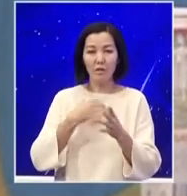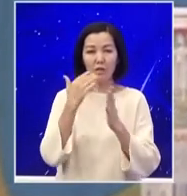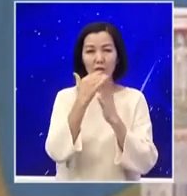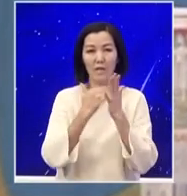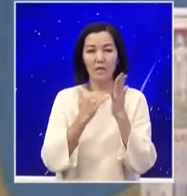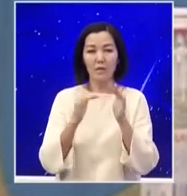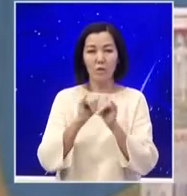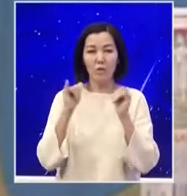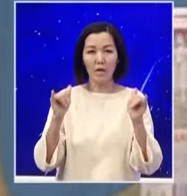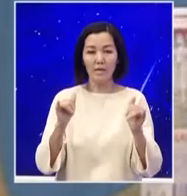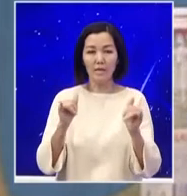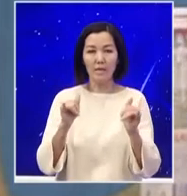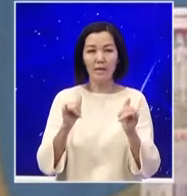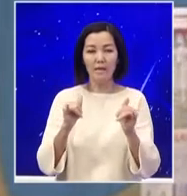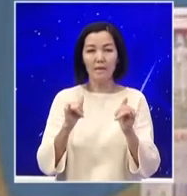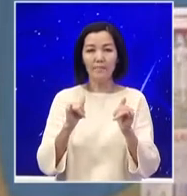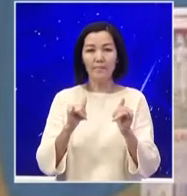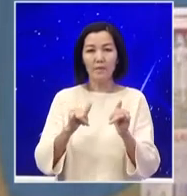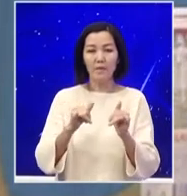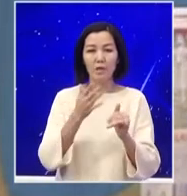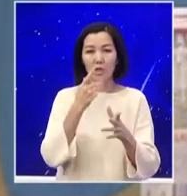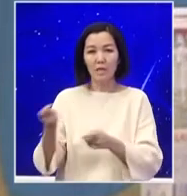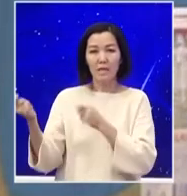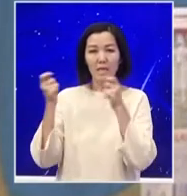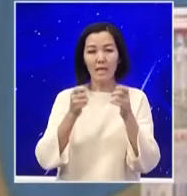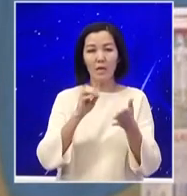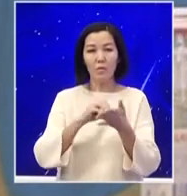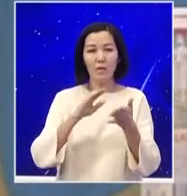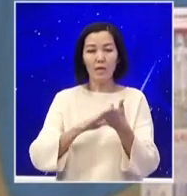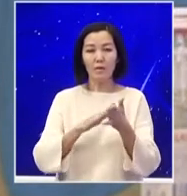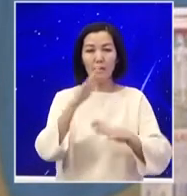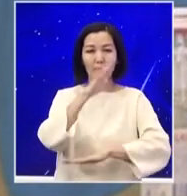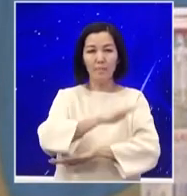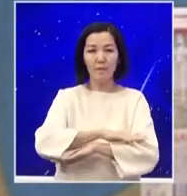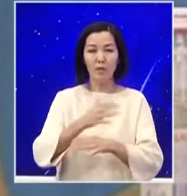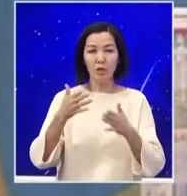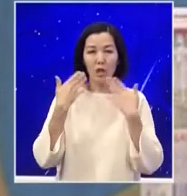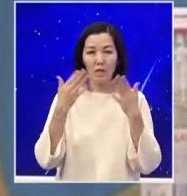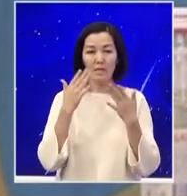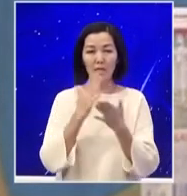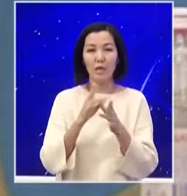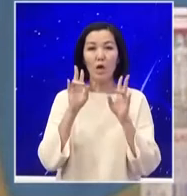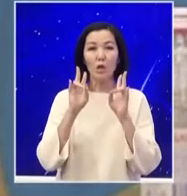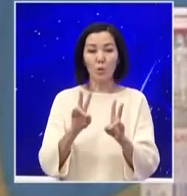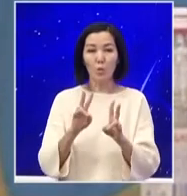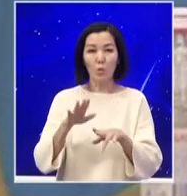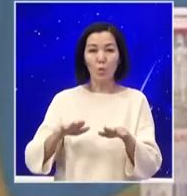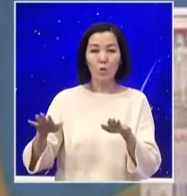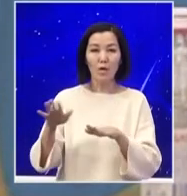ұлғайтылды. Оны сырттан әкелу және тіркеу тәртібі жеңілдетілді. Бірақ